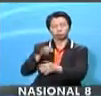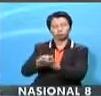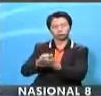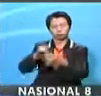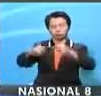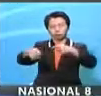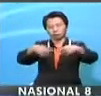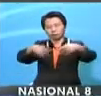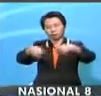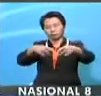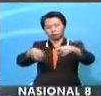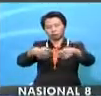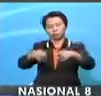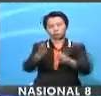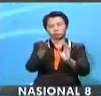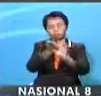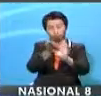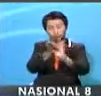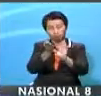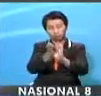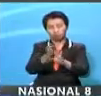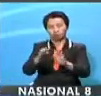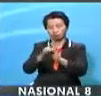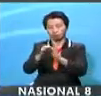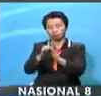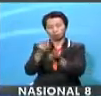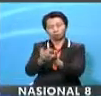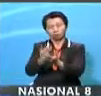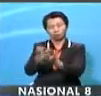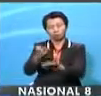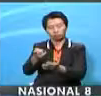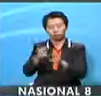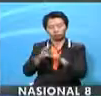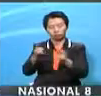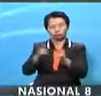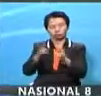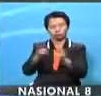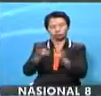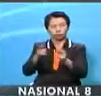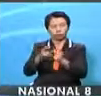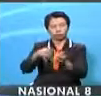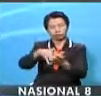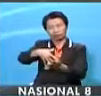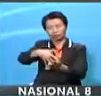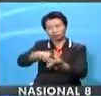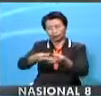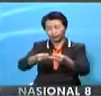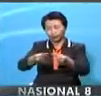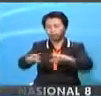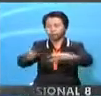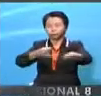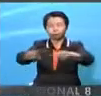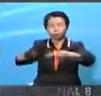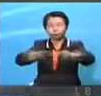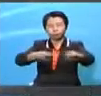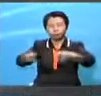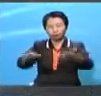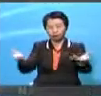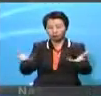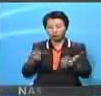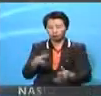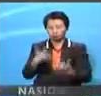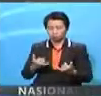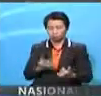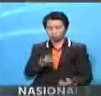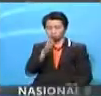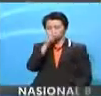pasaran perbankan, pasaran modal terlalu fluid, terlalu cair masa tu, dan kita ketatkan